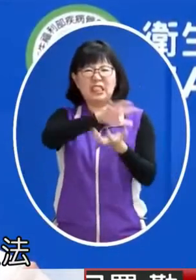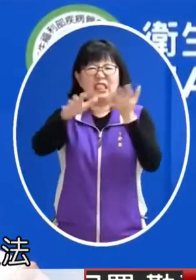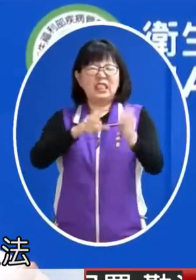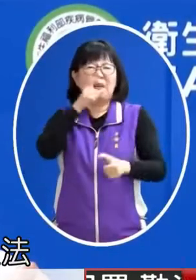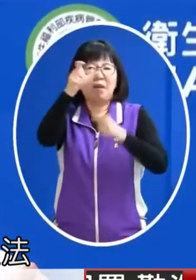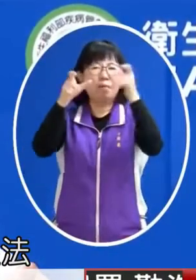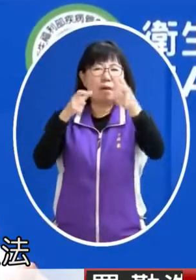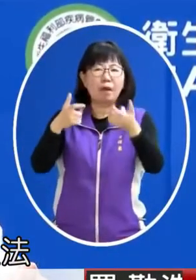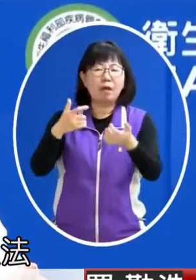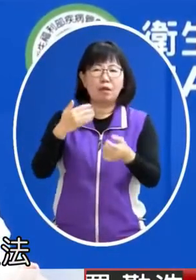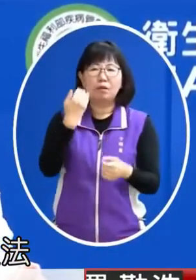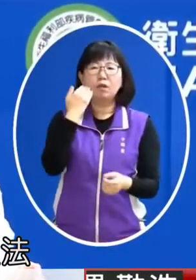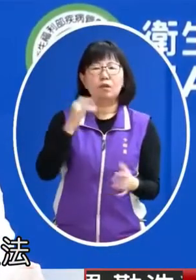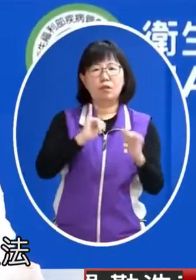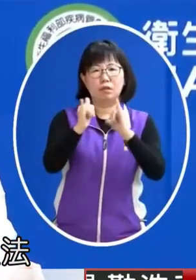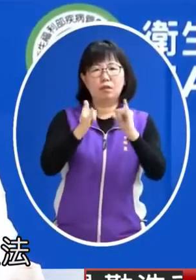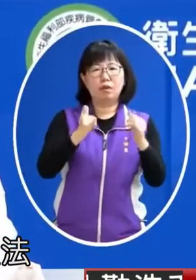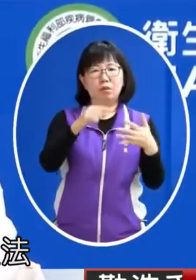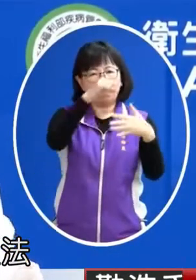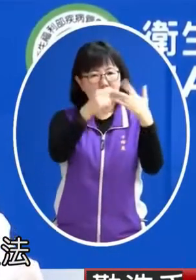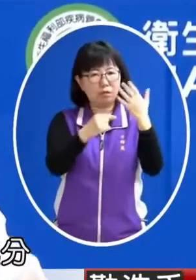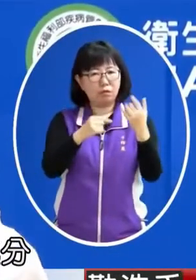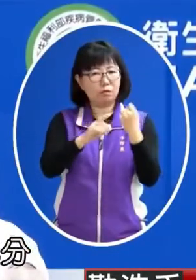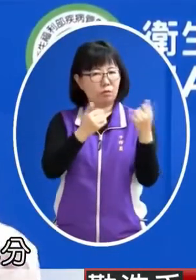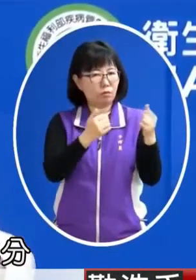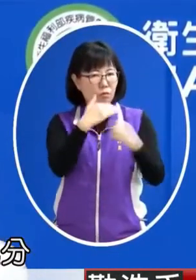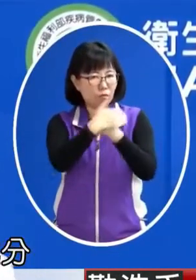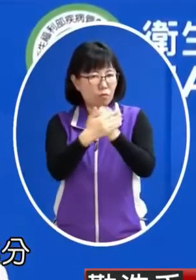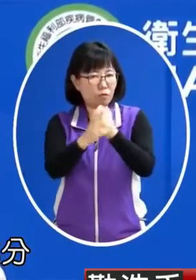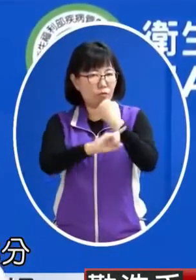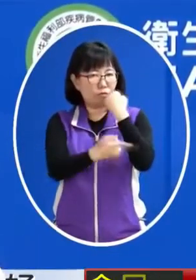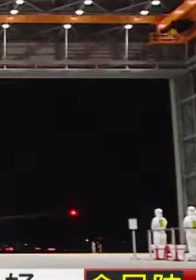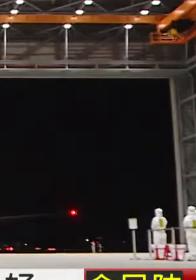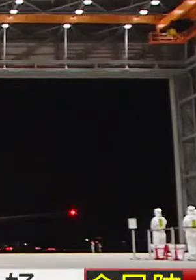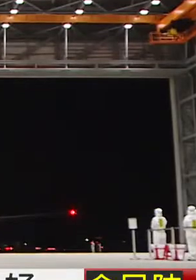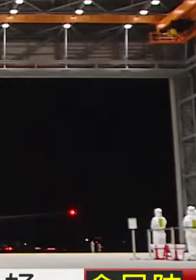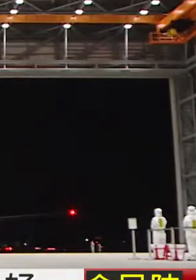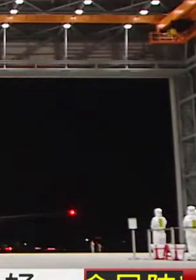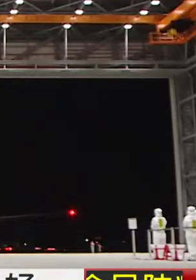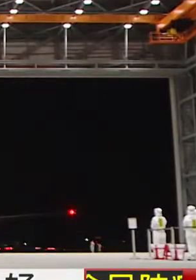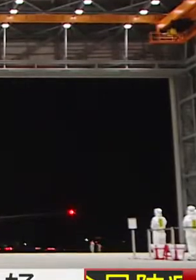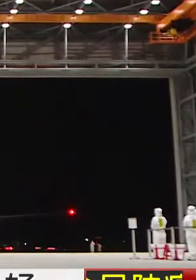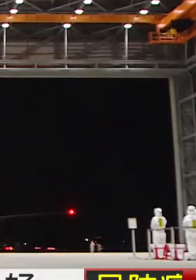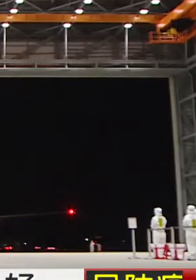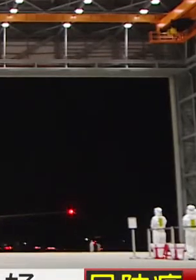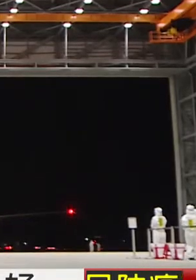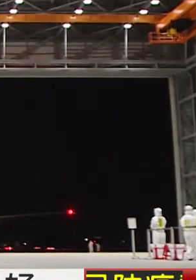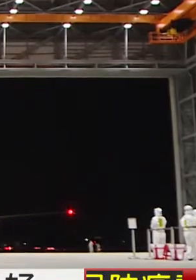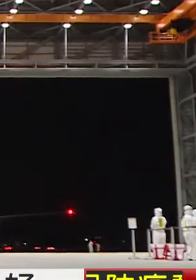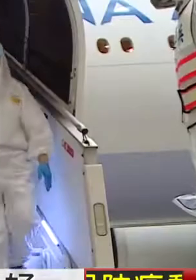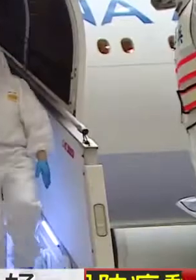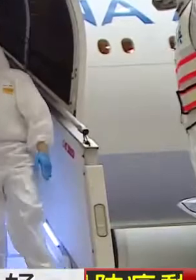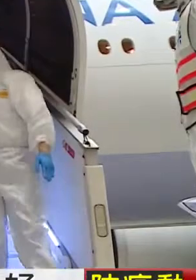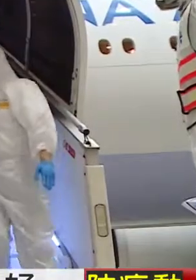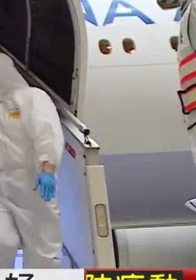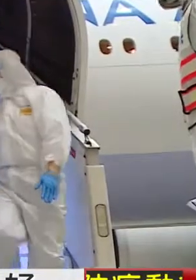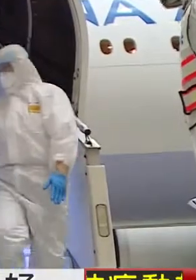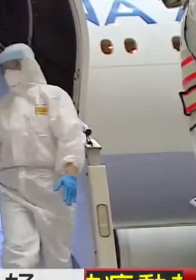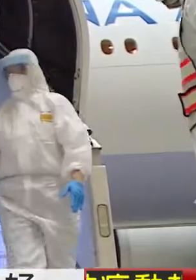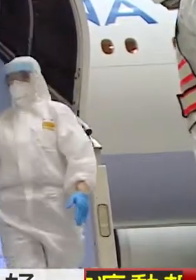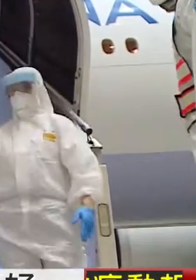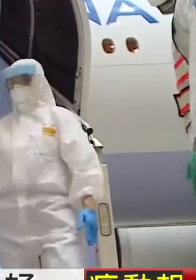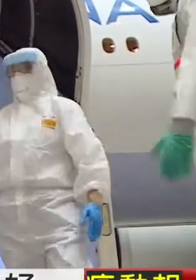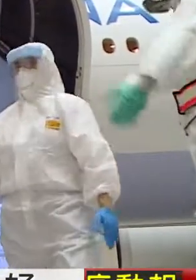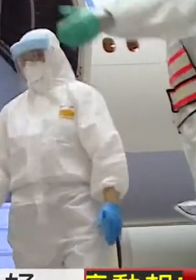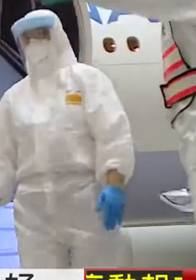根据哈社会秩序维护法哈，那予以处分。 另外，指挥中心指出，3月29、30号两